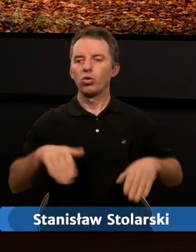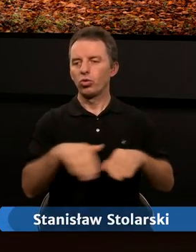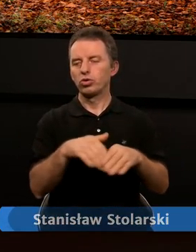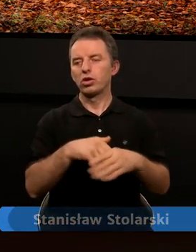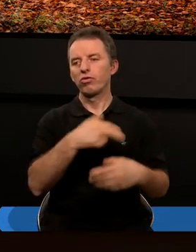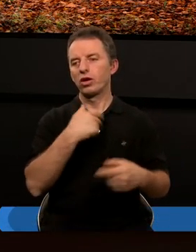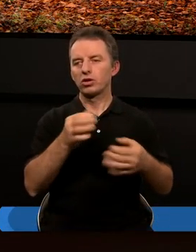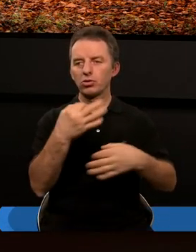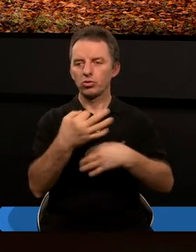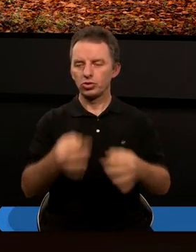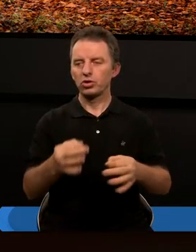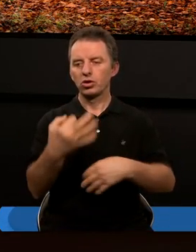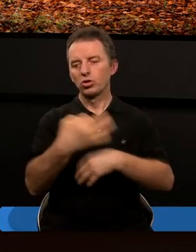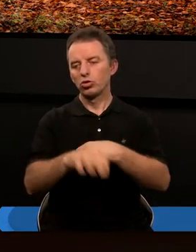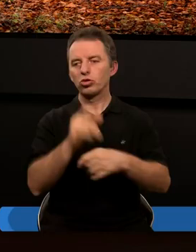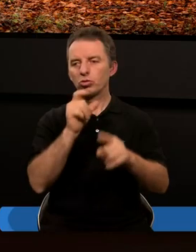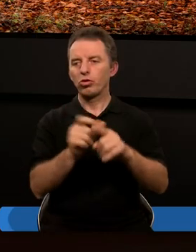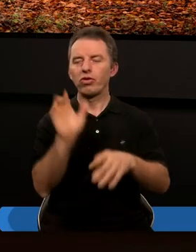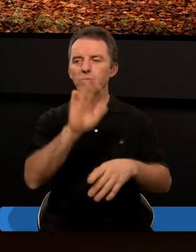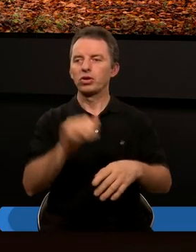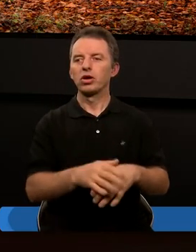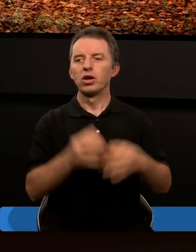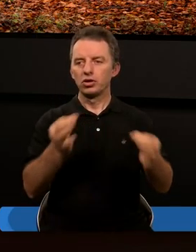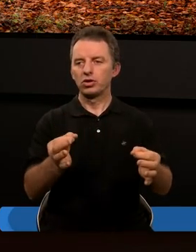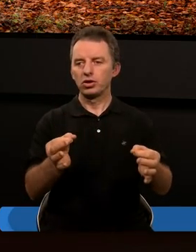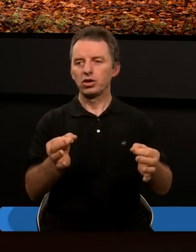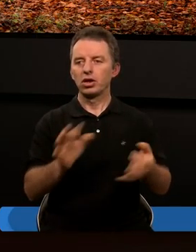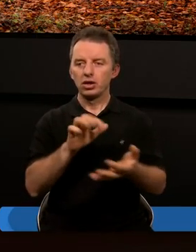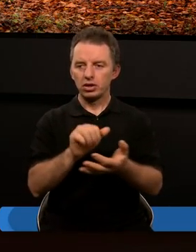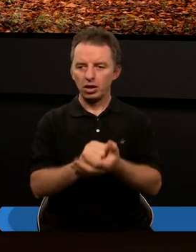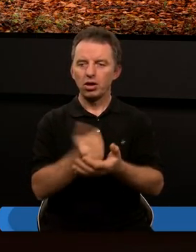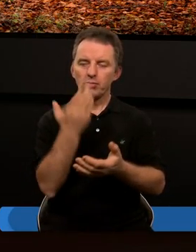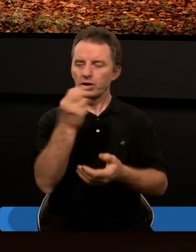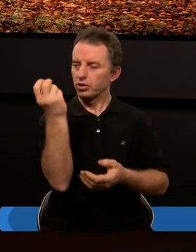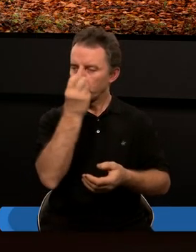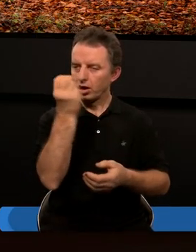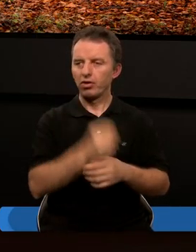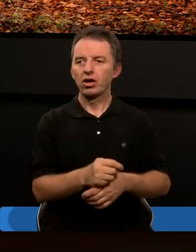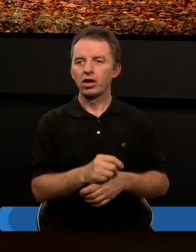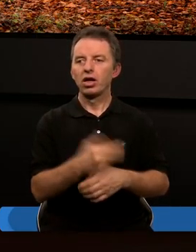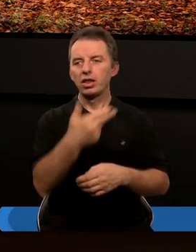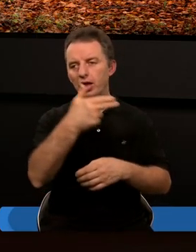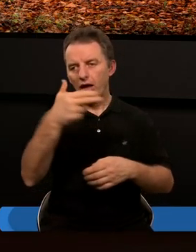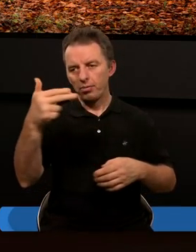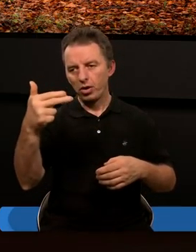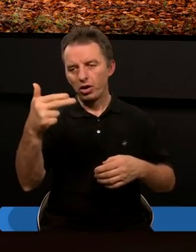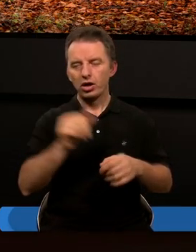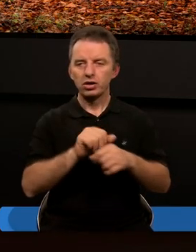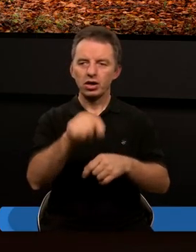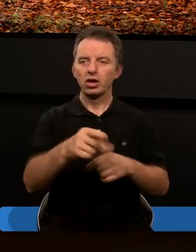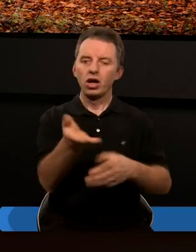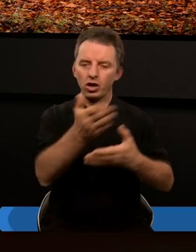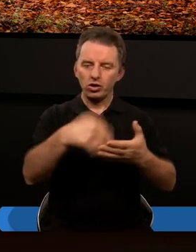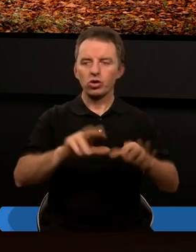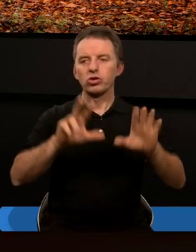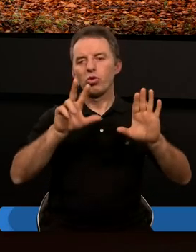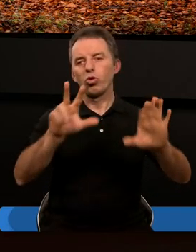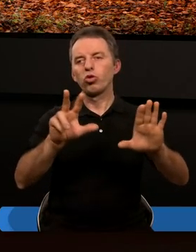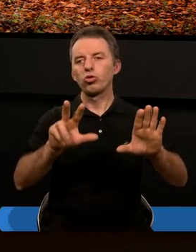dzisiejszym studium Słowa Bożego. Dzisiaj zajmujemy się bardzo ciekawym tematem. Jest to rozdział 8